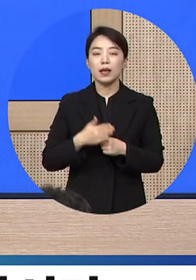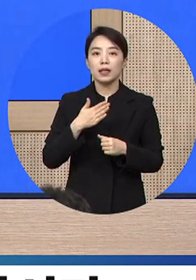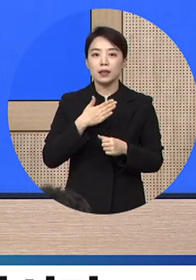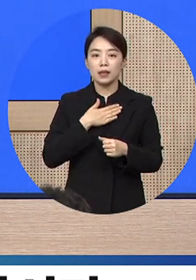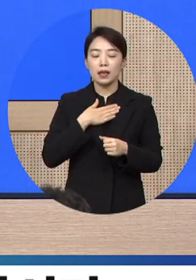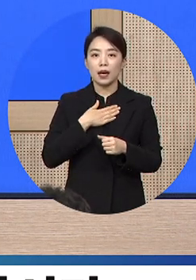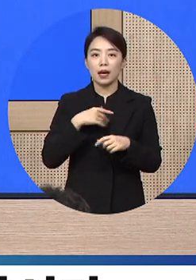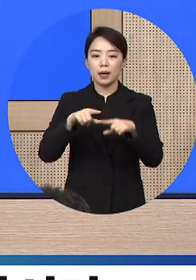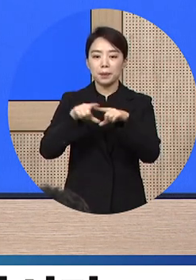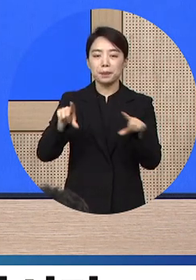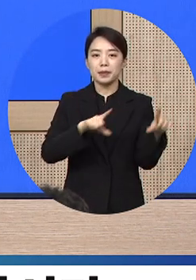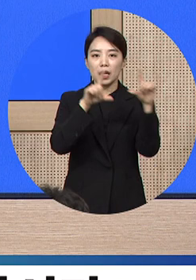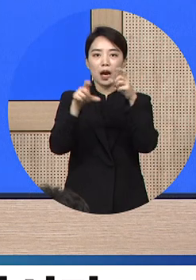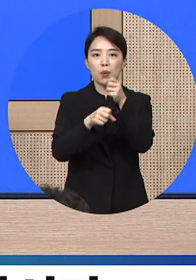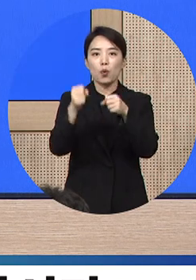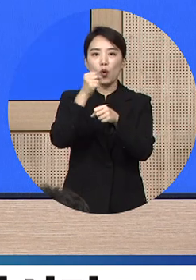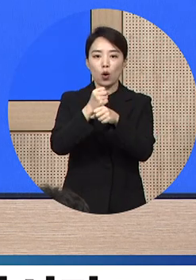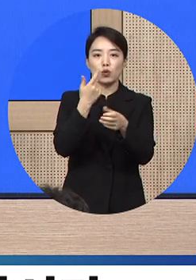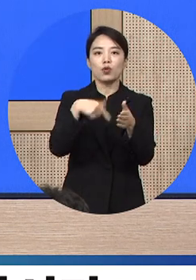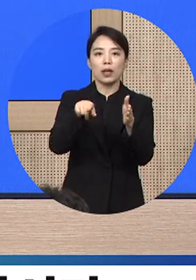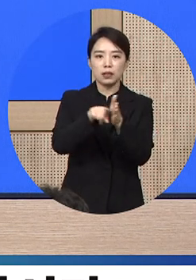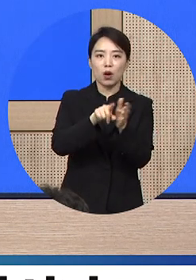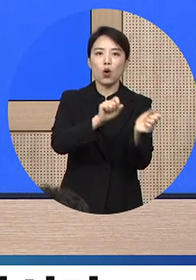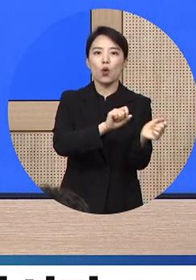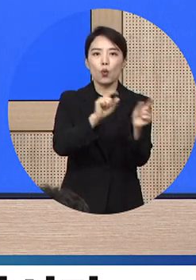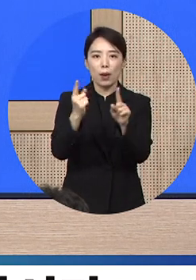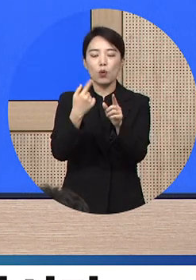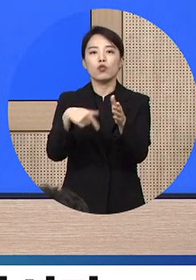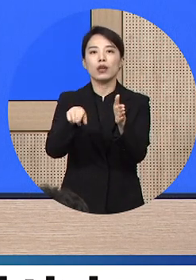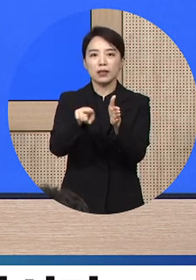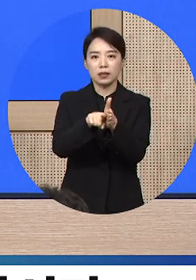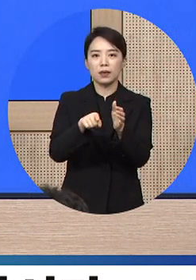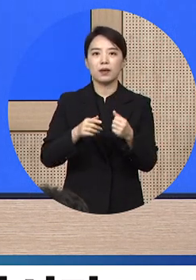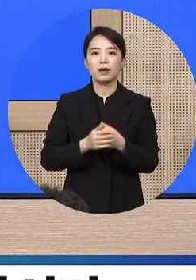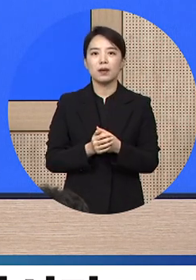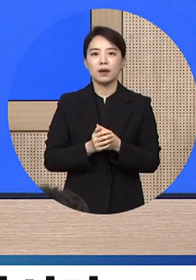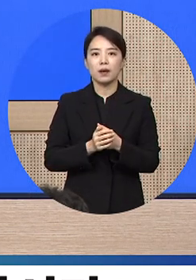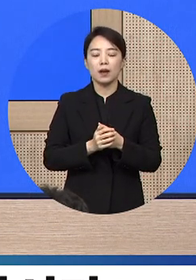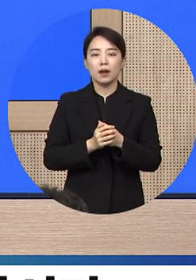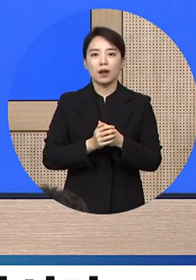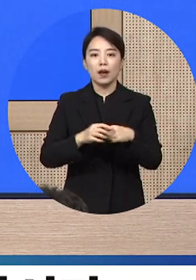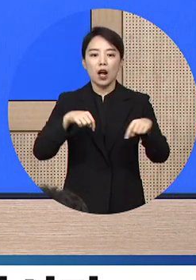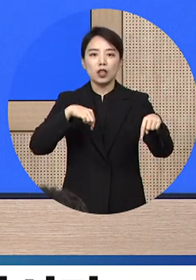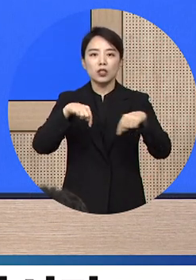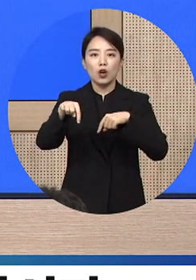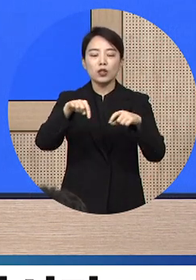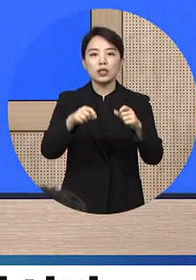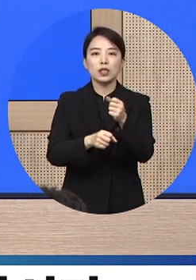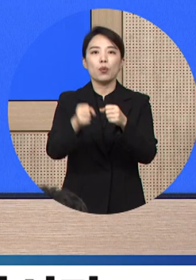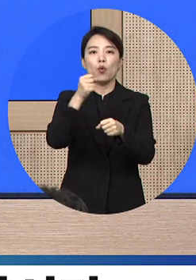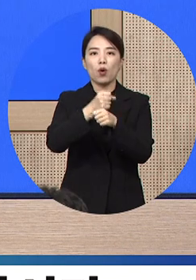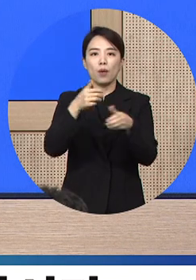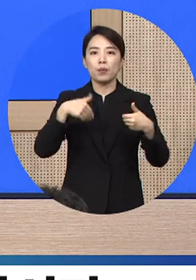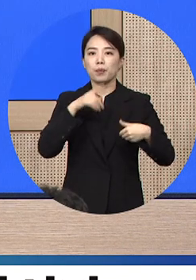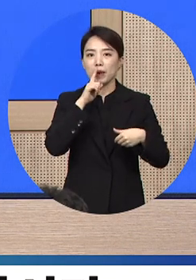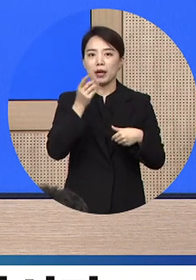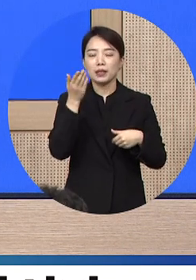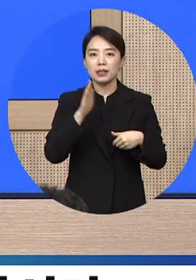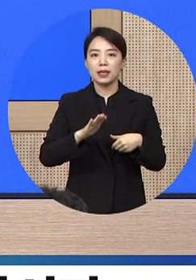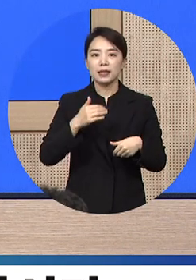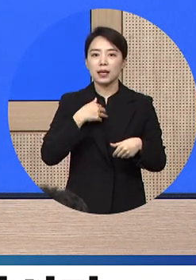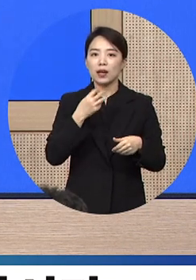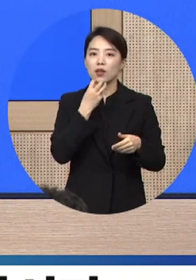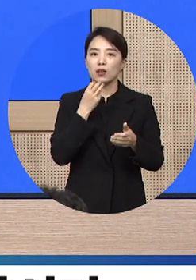민생보건을 위해서 민생회복을 위해서 민생보건과 정치보건 이야기를 했습니다. 제가 지사가